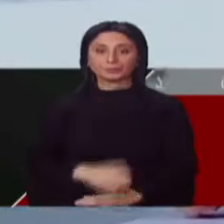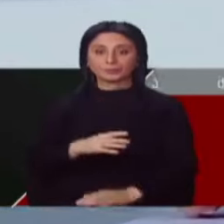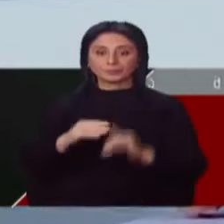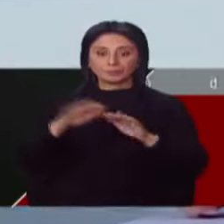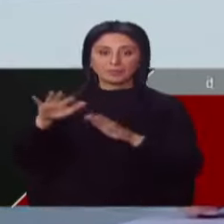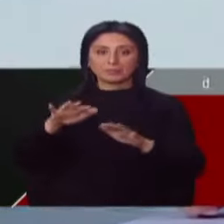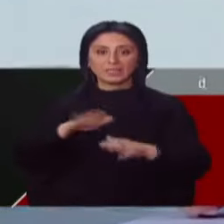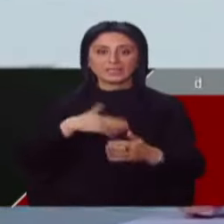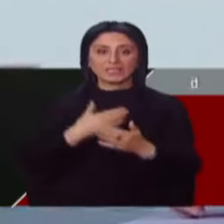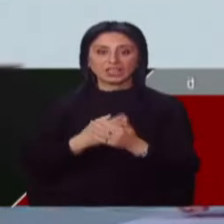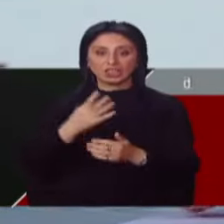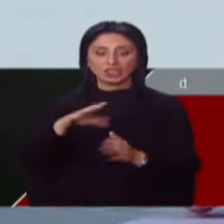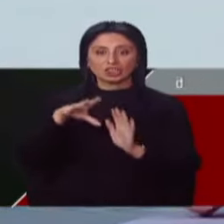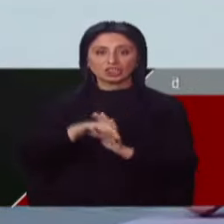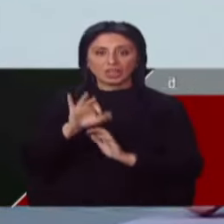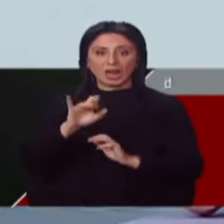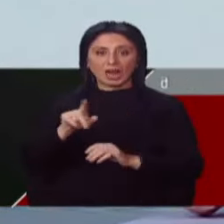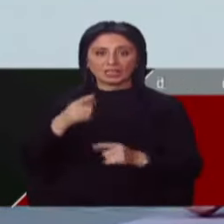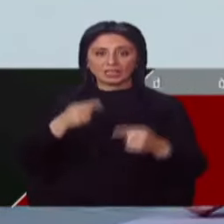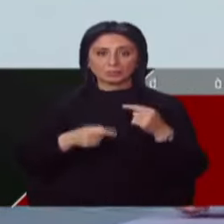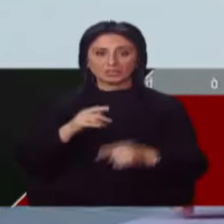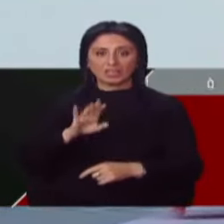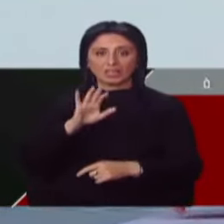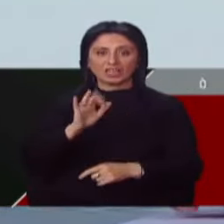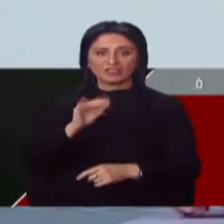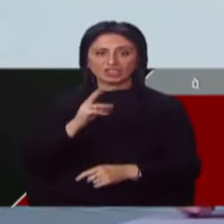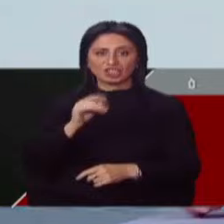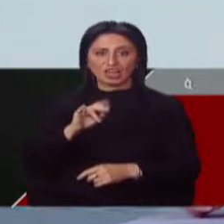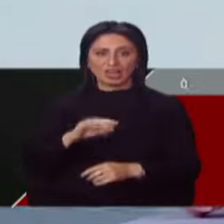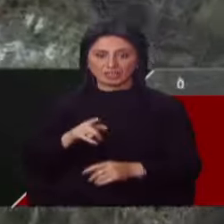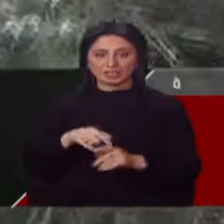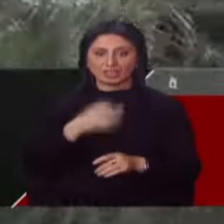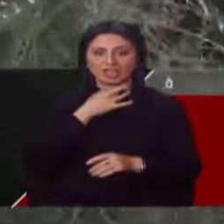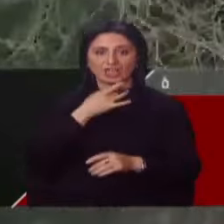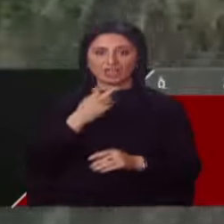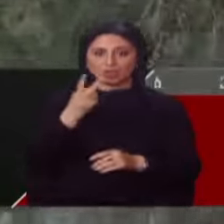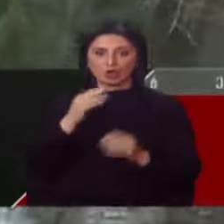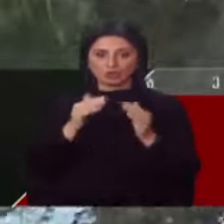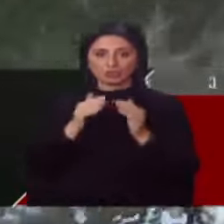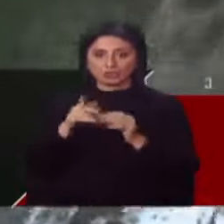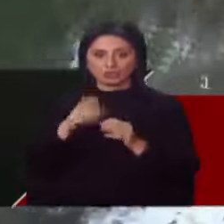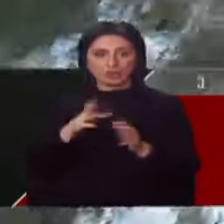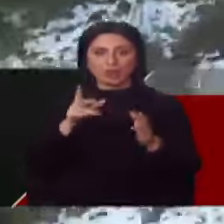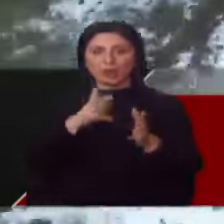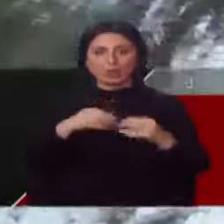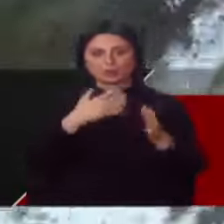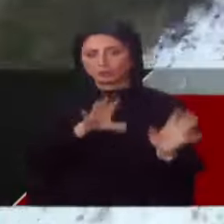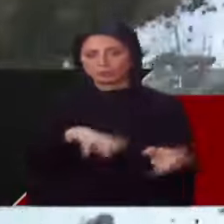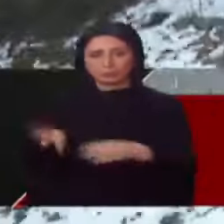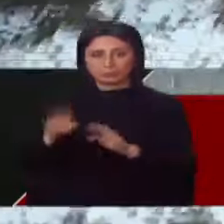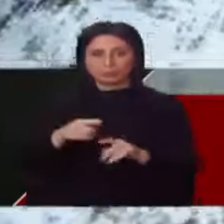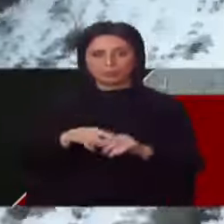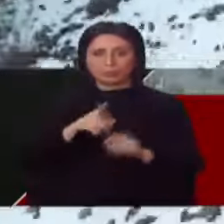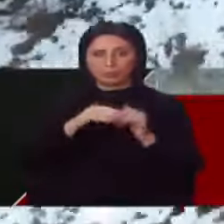მეწყრული კერები გააქტიურდა შიდა ქართლშიც, სტიქიას ებრძვიან ქვიშხეთში. კრიტიკულ ზონაში ორი სახლი, მოჰყვა, ოჯახები ტერიტორიიდან გაიყვანეს. უხვი, ნალექის